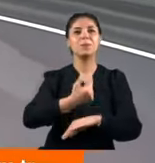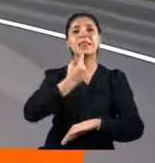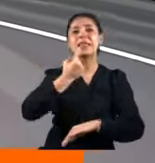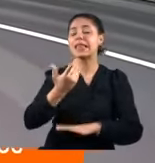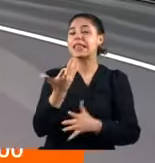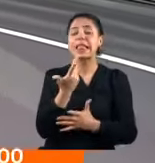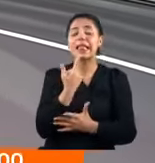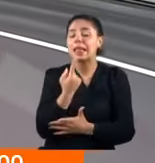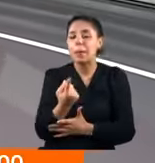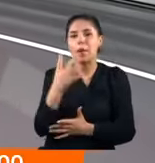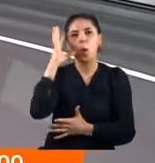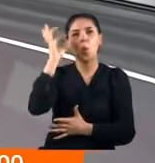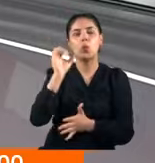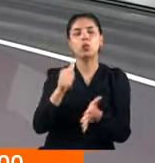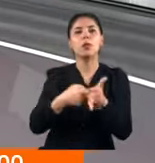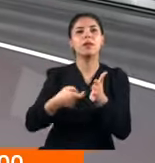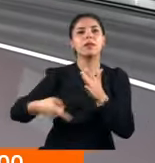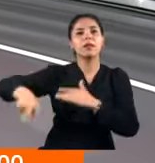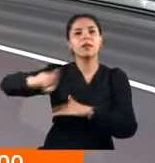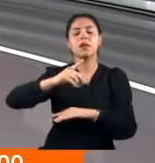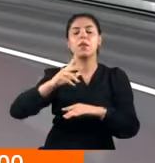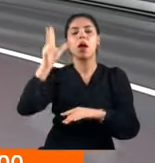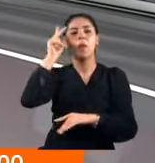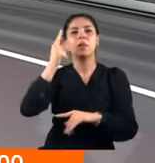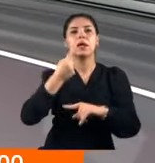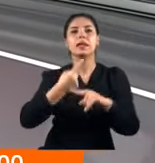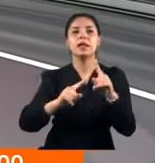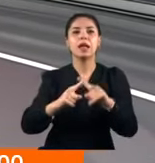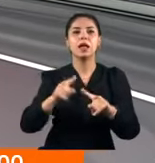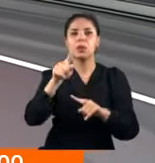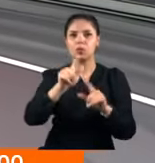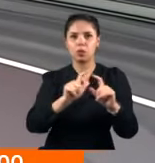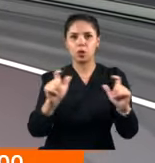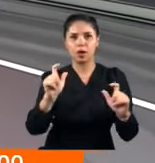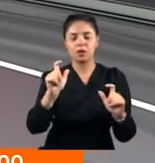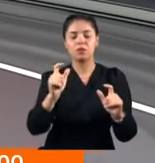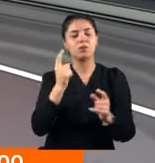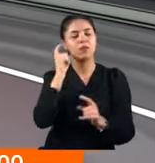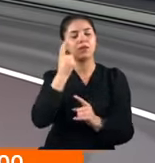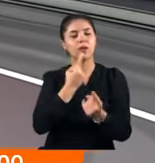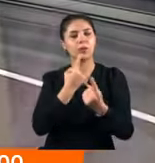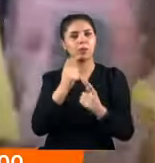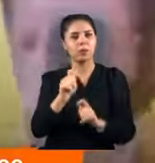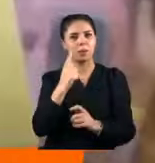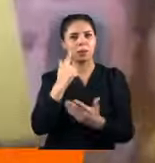anlama geliyor? Uzman isimler ABD siyasetini sarsan bu gelişmeyi yorumladı.